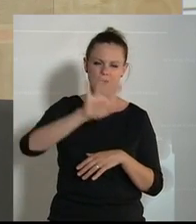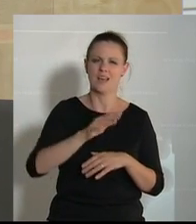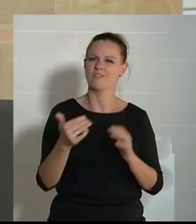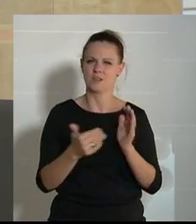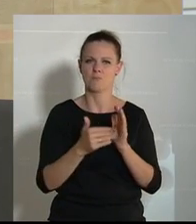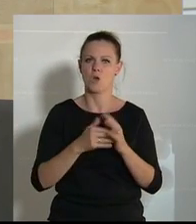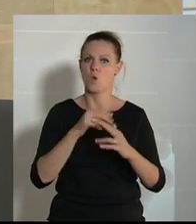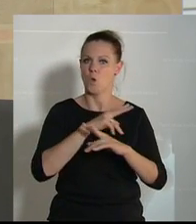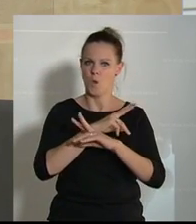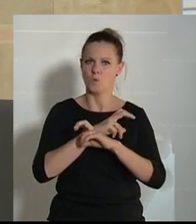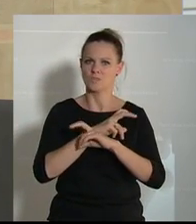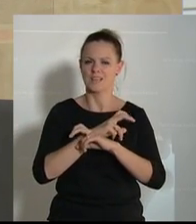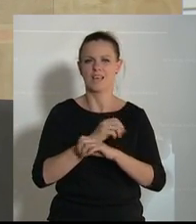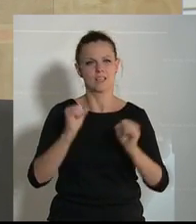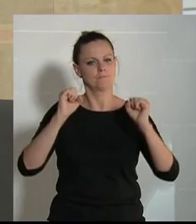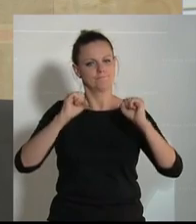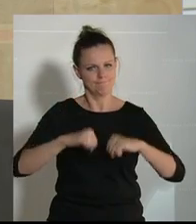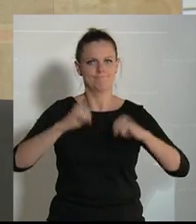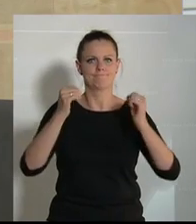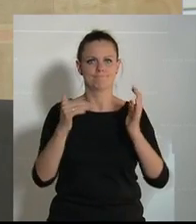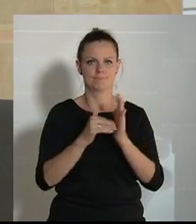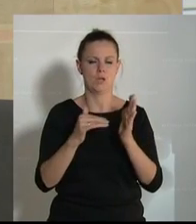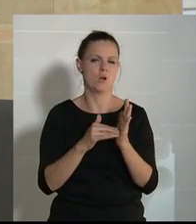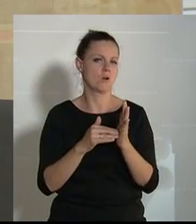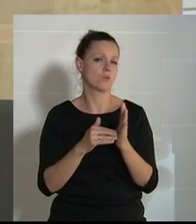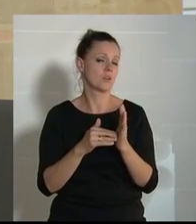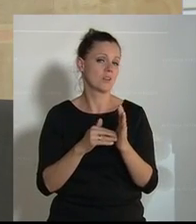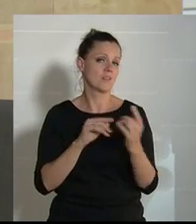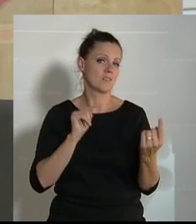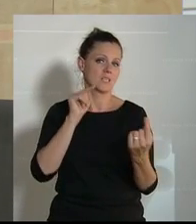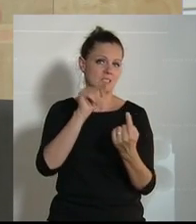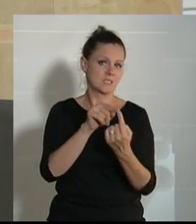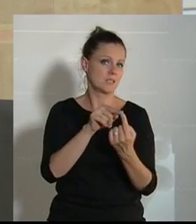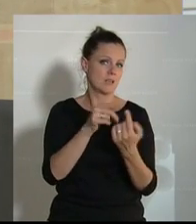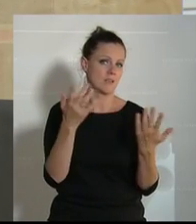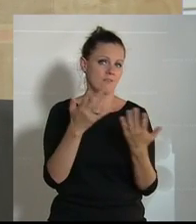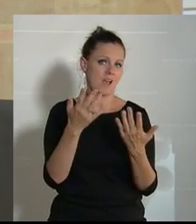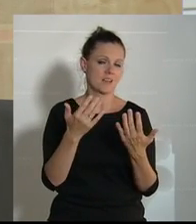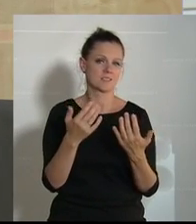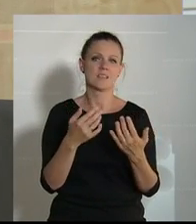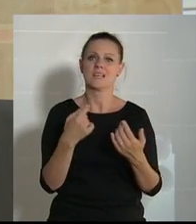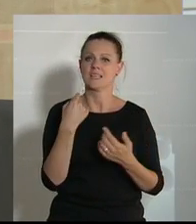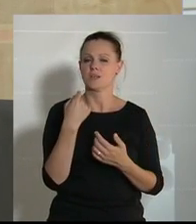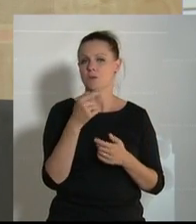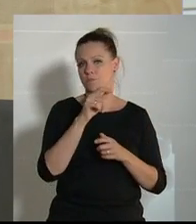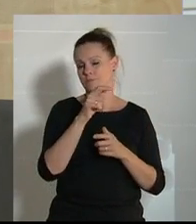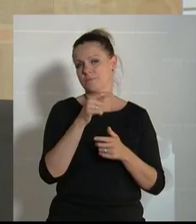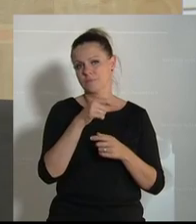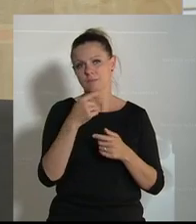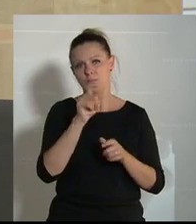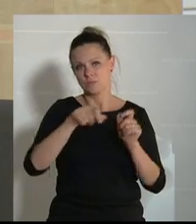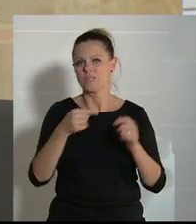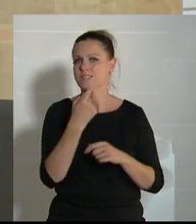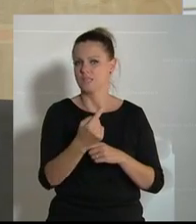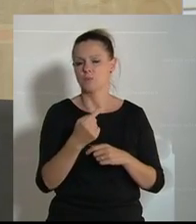einen großen österreichischen Konsens geben müsste, dass wir hier im Sinne derer, die jetzt auch den Untersuchungsausschuss durchgesetzt haben